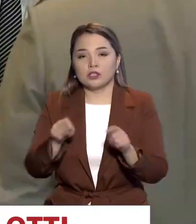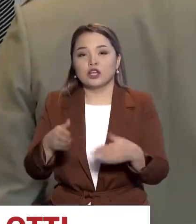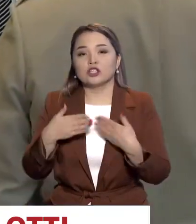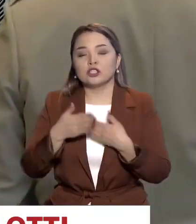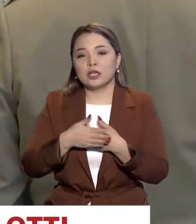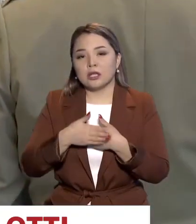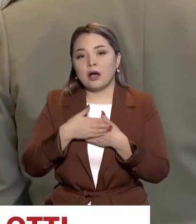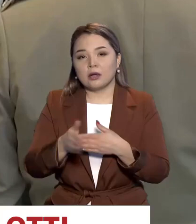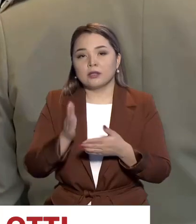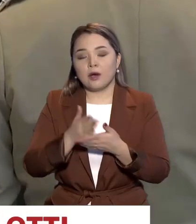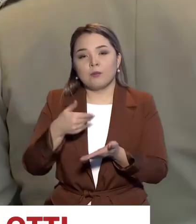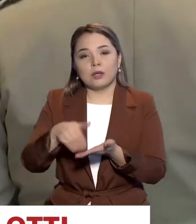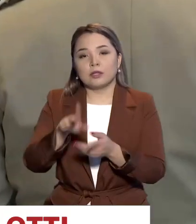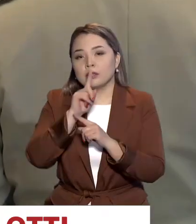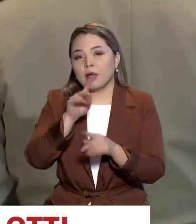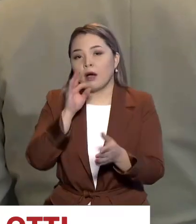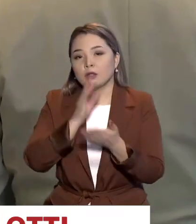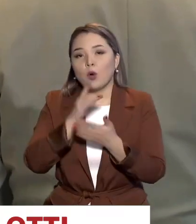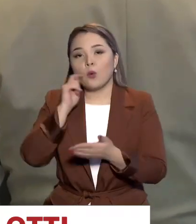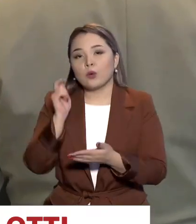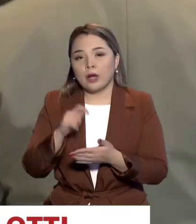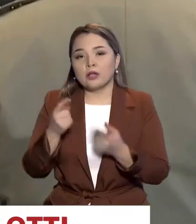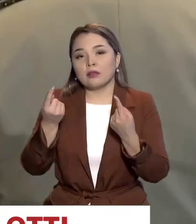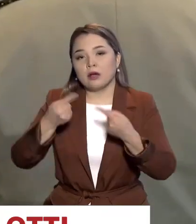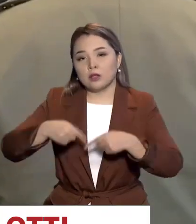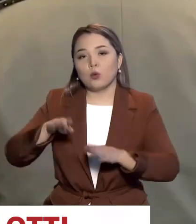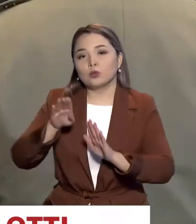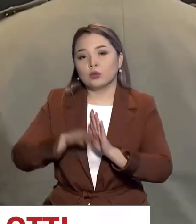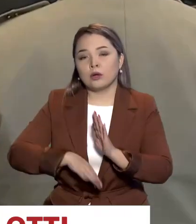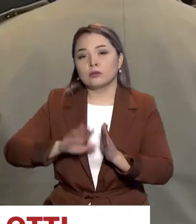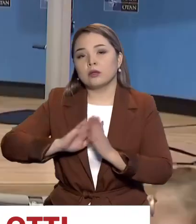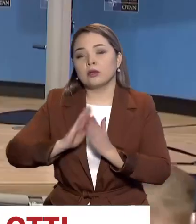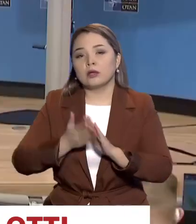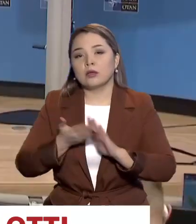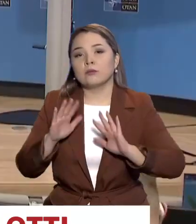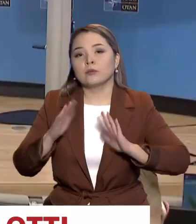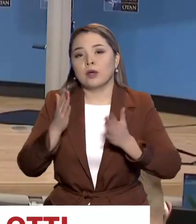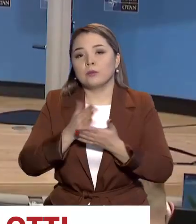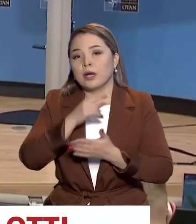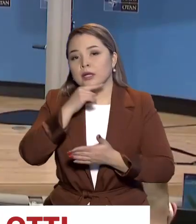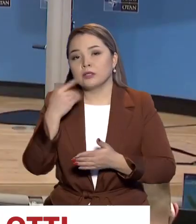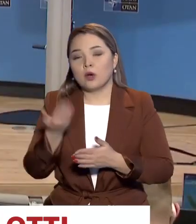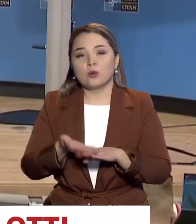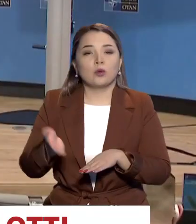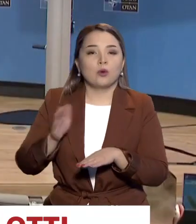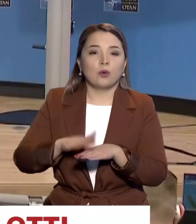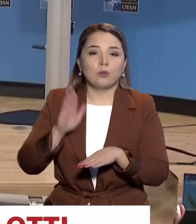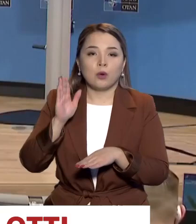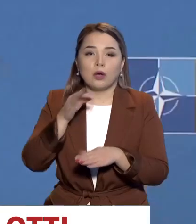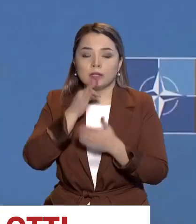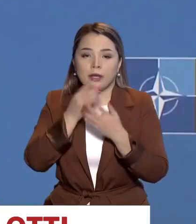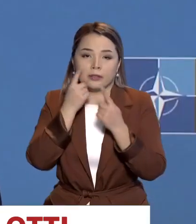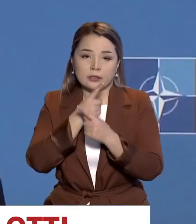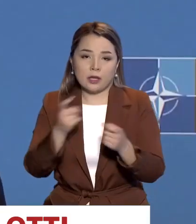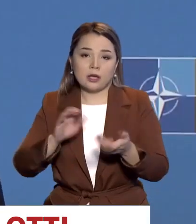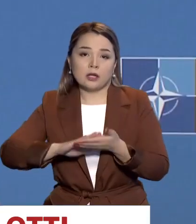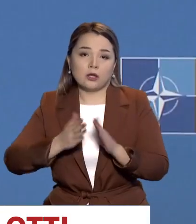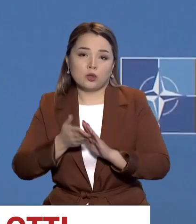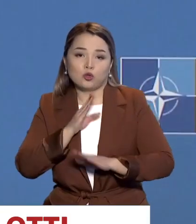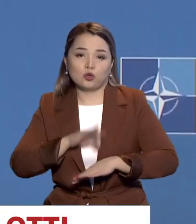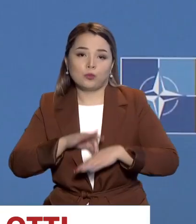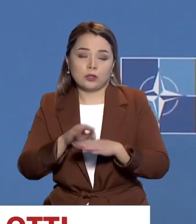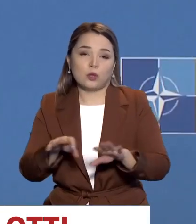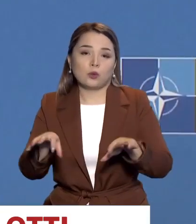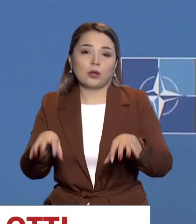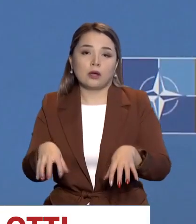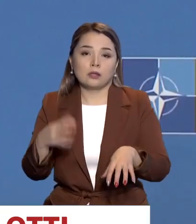бас тартпайтынын мәлімдеді. Бұған қоса Украина дағдарысы ушығатын болса, оның салдары Ресей үшін ауыр болатынын ескертті. Келіссөздерге